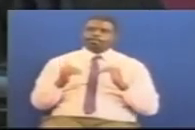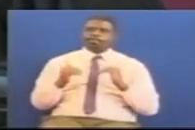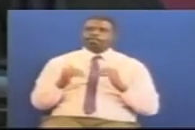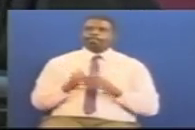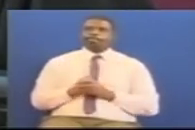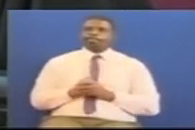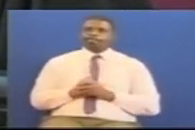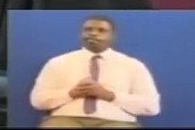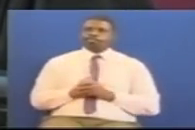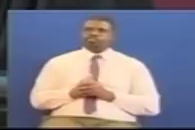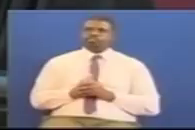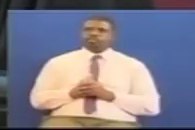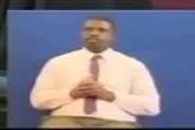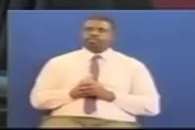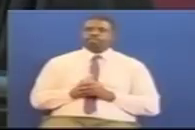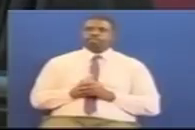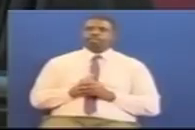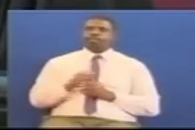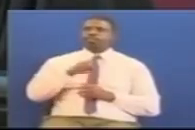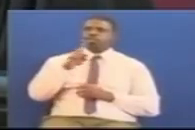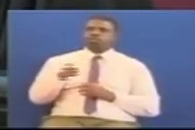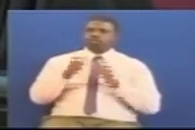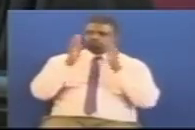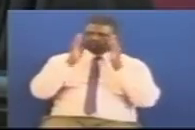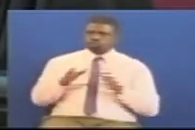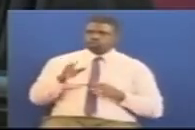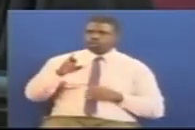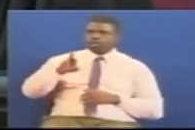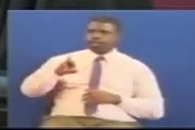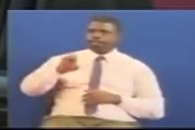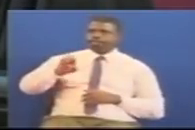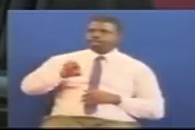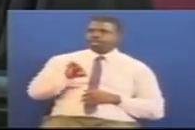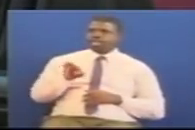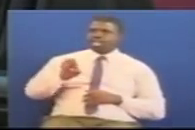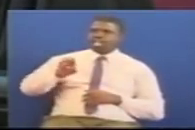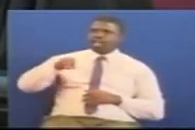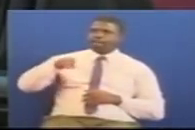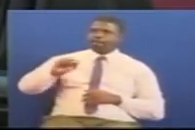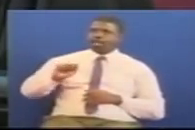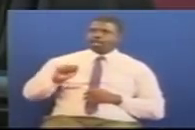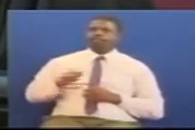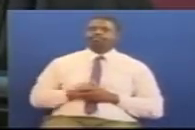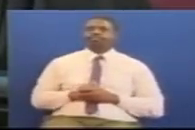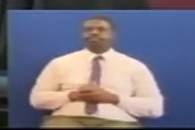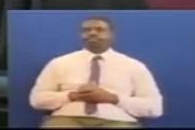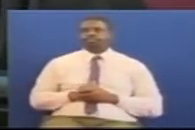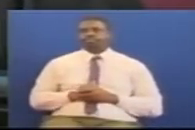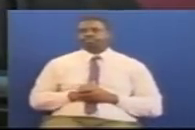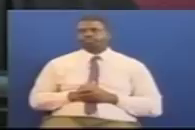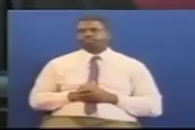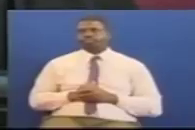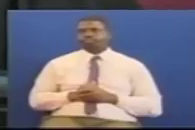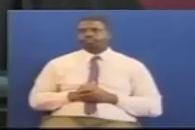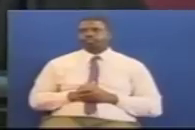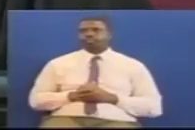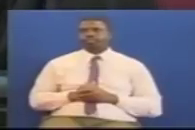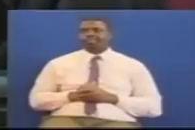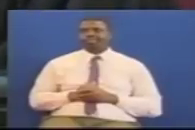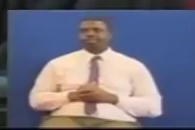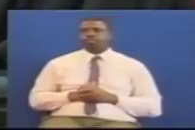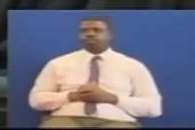wabunge, swali linalofuata linaulizwa na Mheshimiwa Rehema Juma Migila, mbunge wa viti maalum, na linaelekezwa kwa